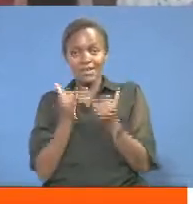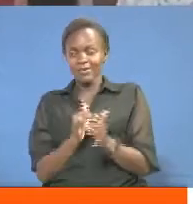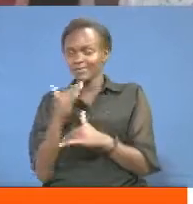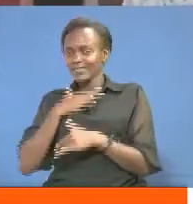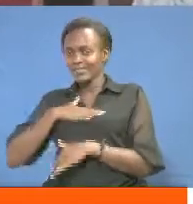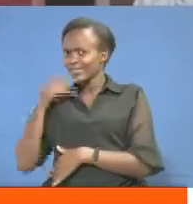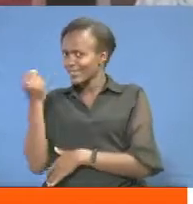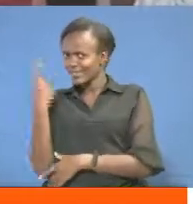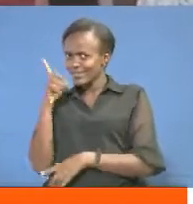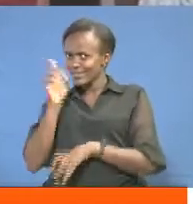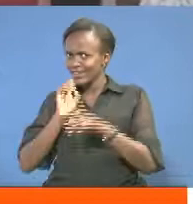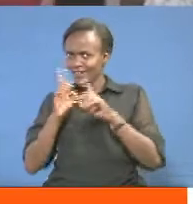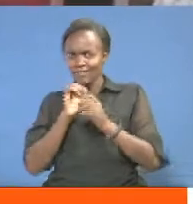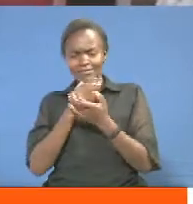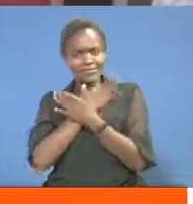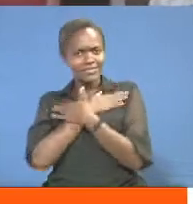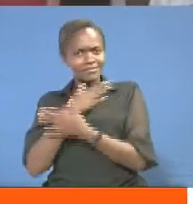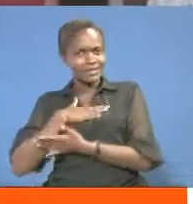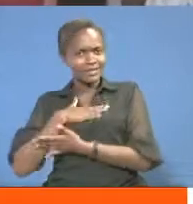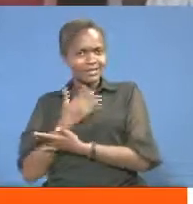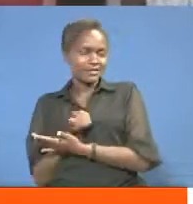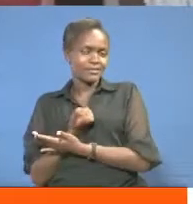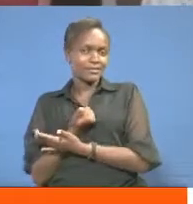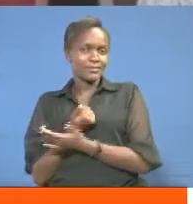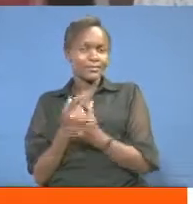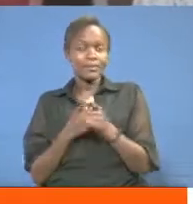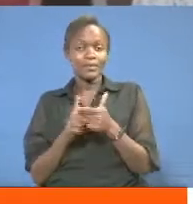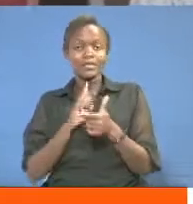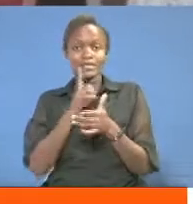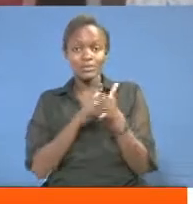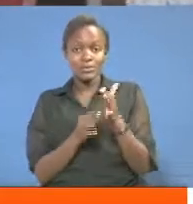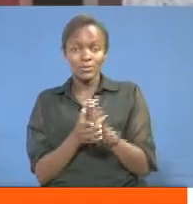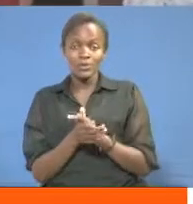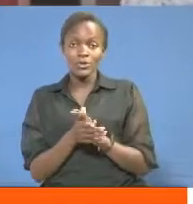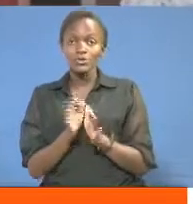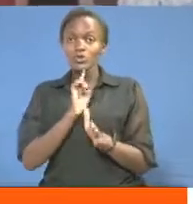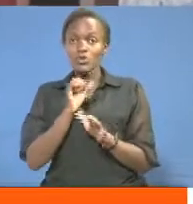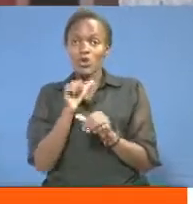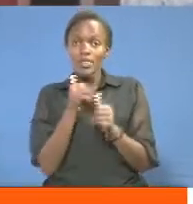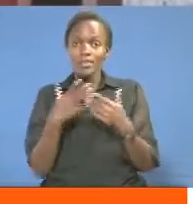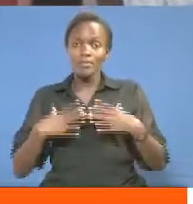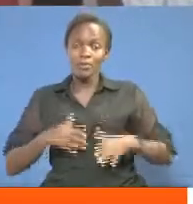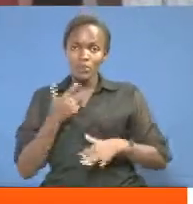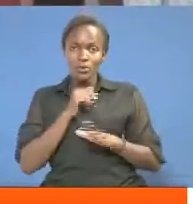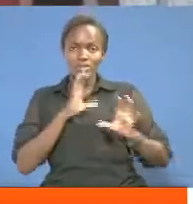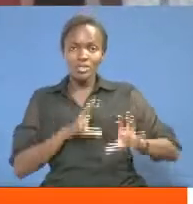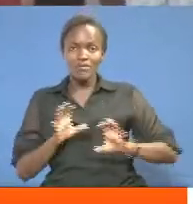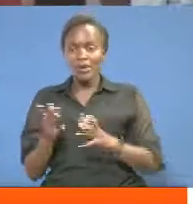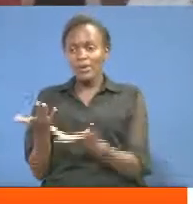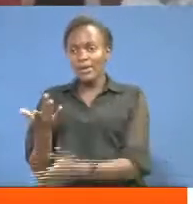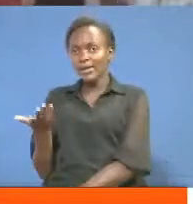Tunaelewana jameni? Yes. So, niliona niseme hivyo, ndio wale wengine wanaangaika huko Nairobi wakitafuta viku.